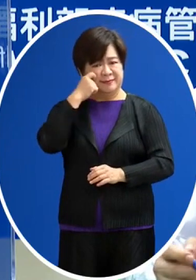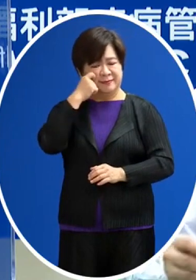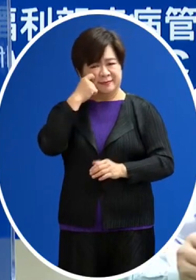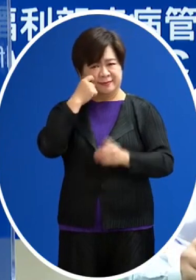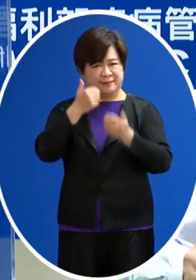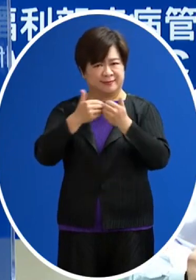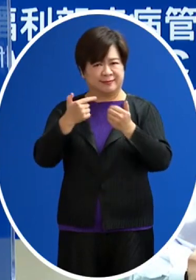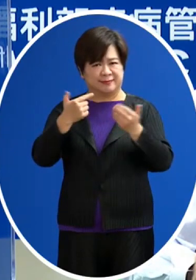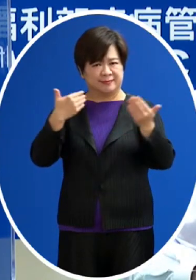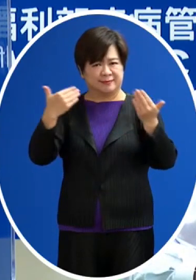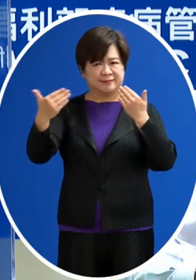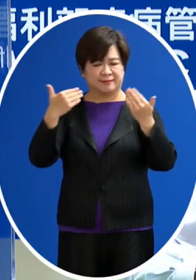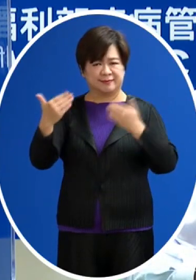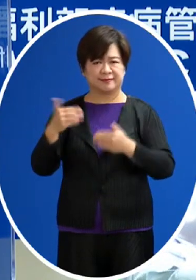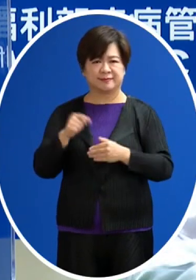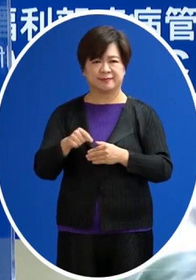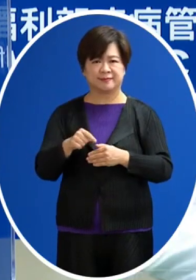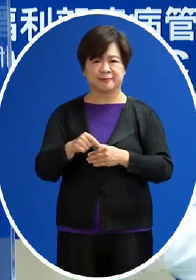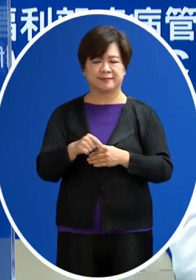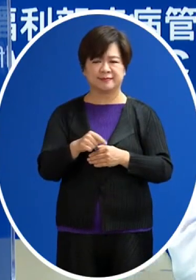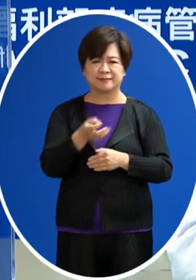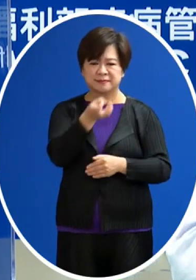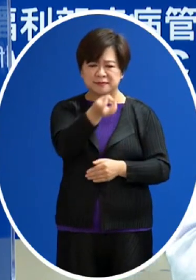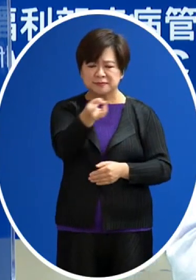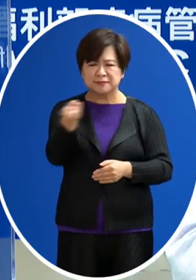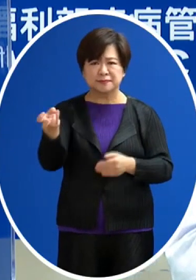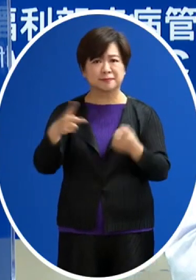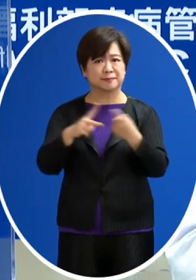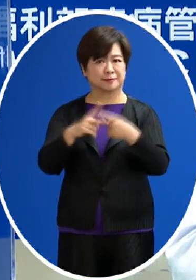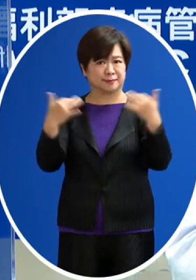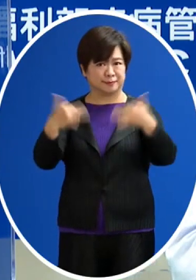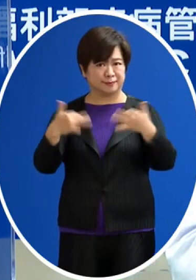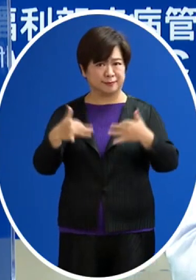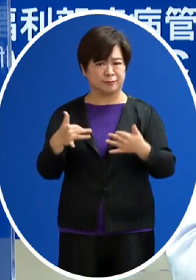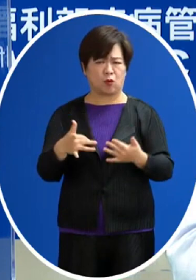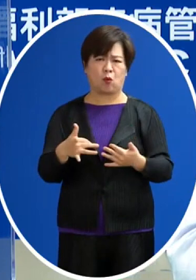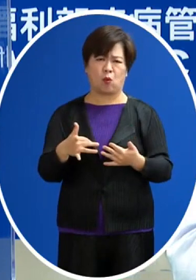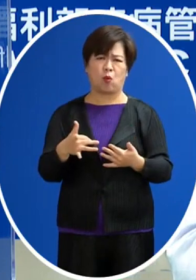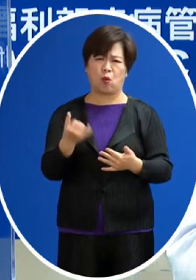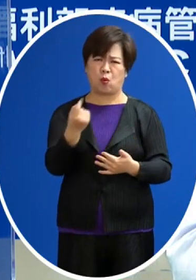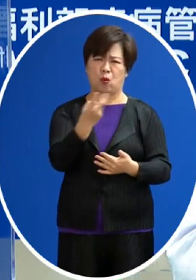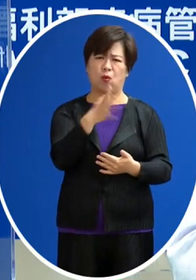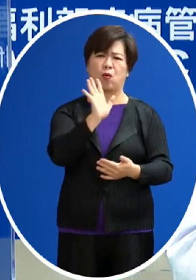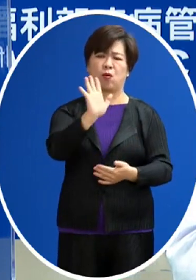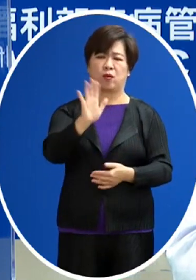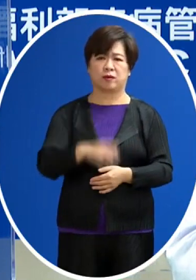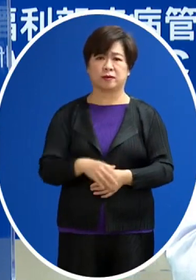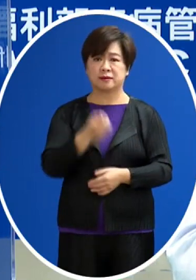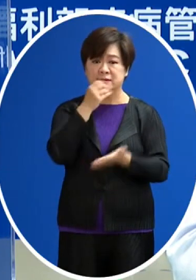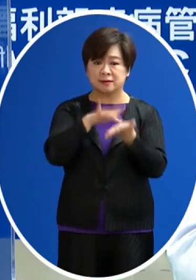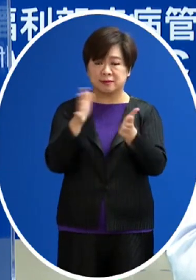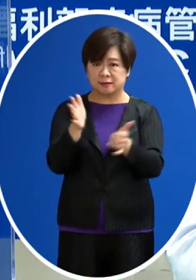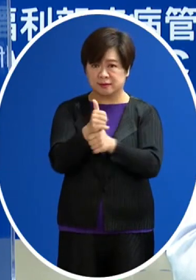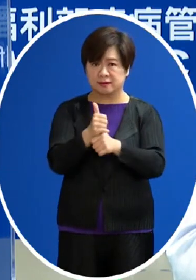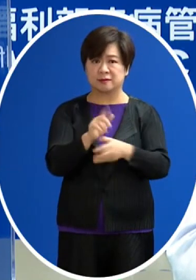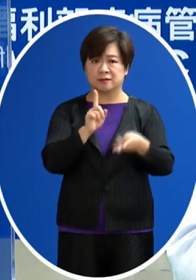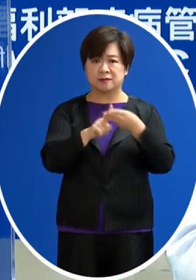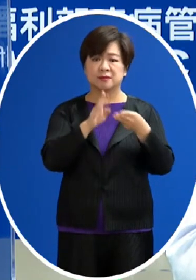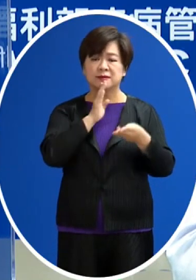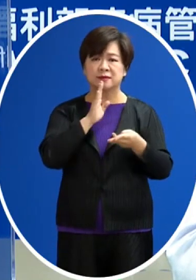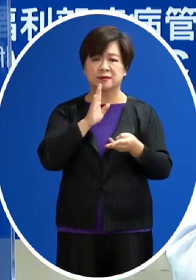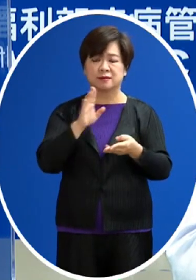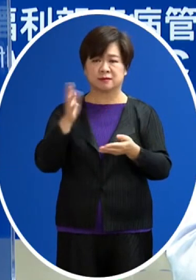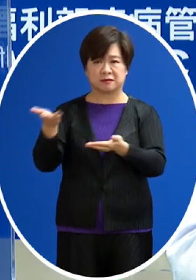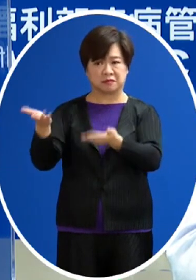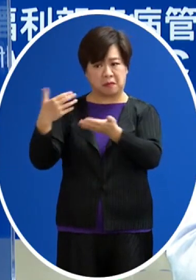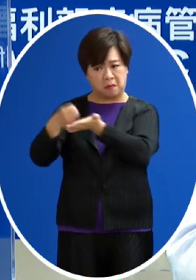楚哈。事实上，这里各种的小的问题哈都非常的多了哈。那食药署只要是跟他原来的报告越有差